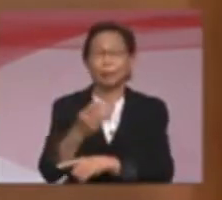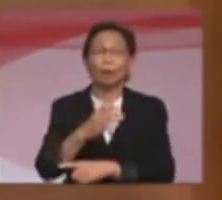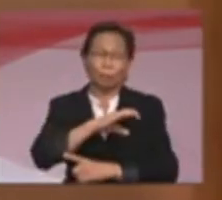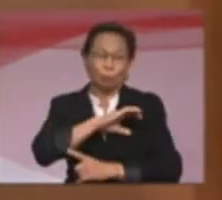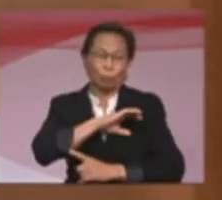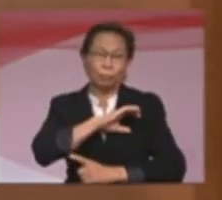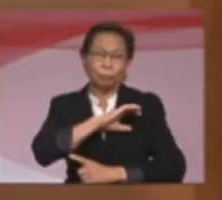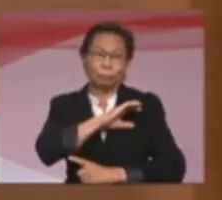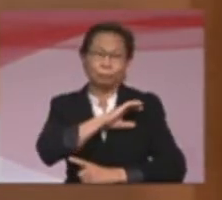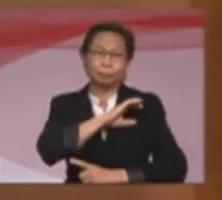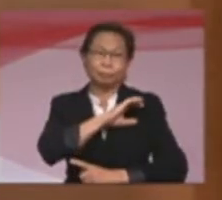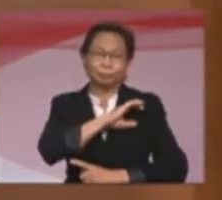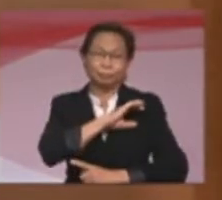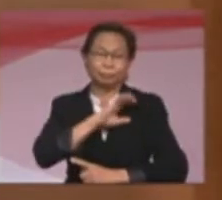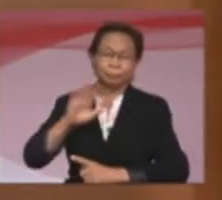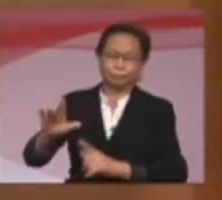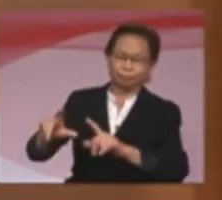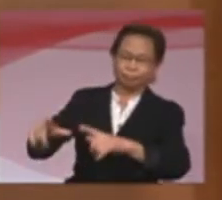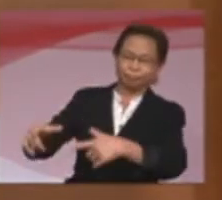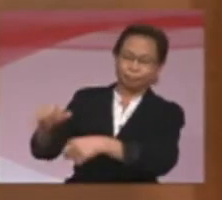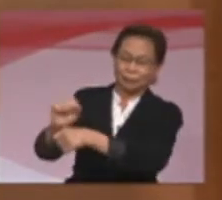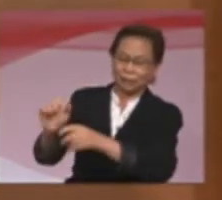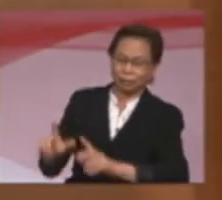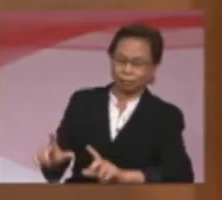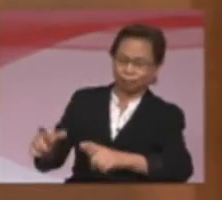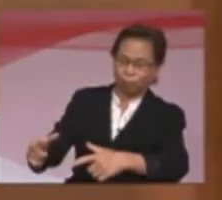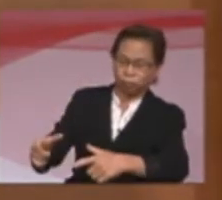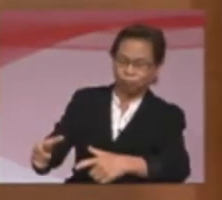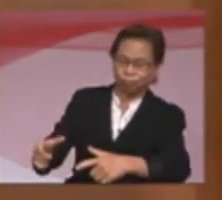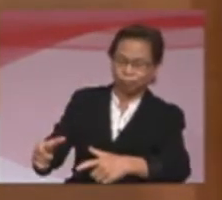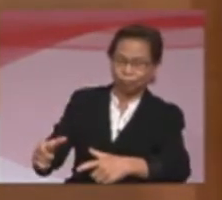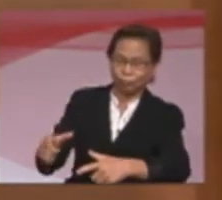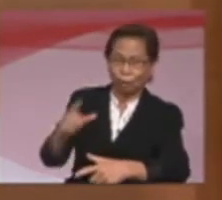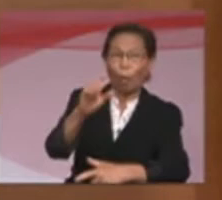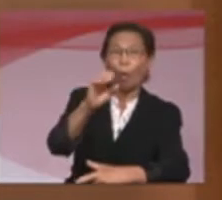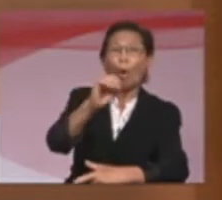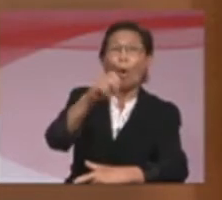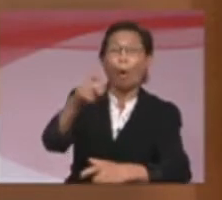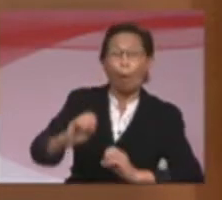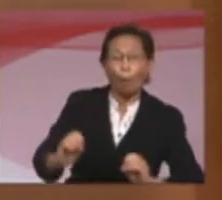Polis Diraja Malaysia melalui Task Force Operasi Pematuhan